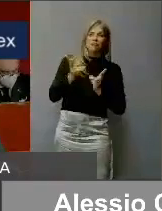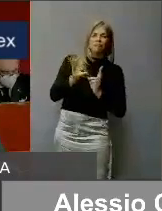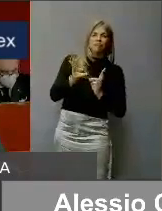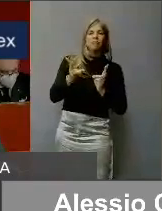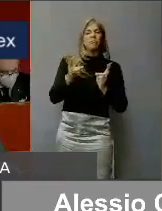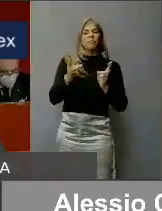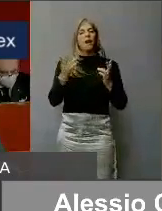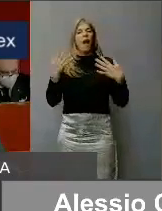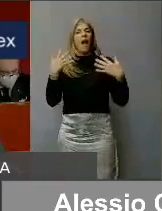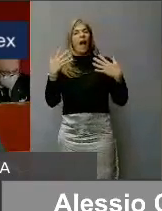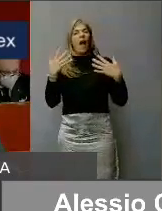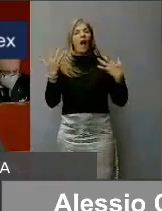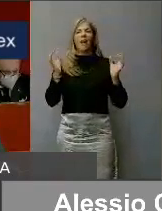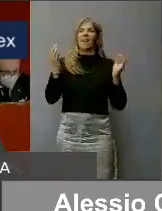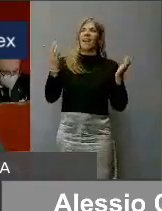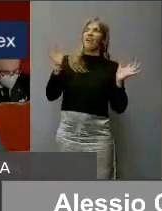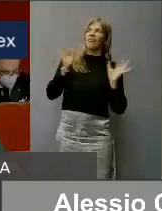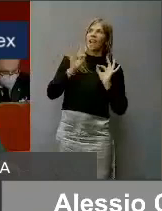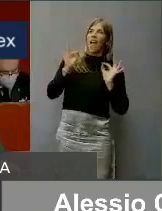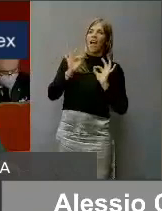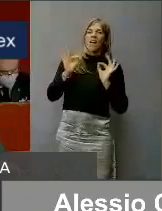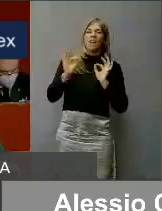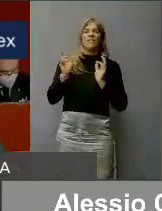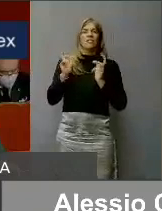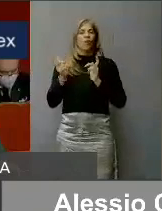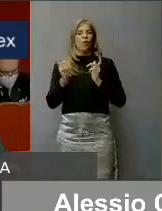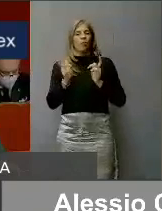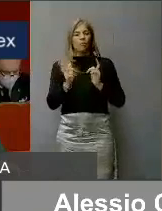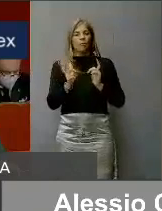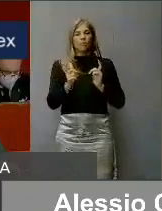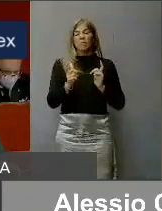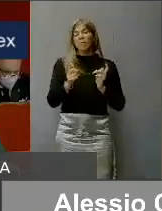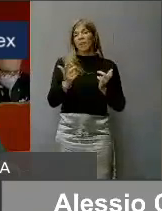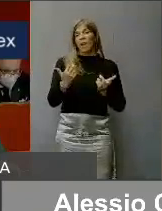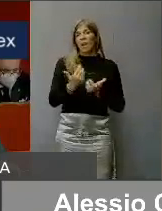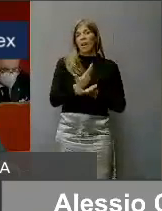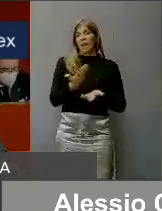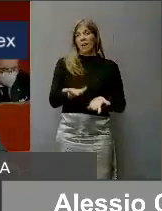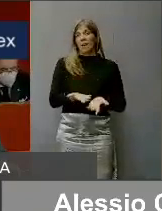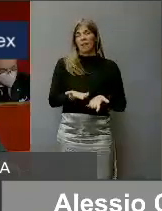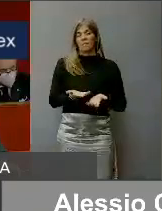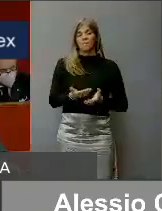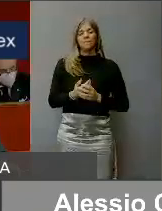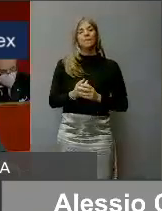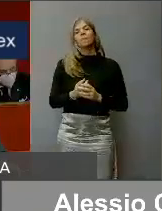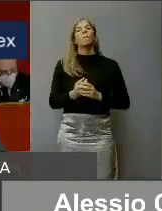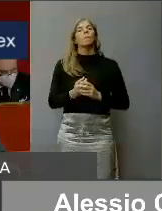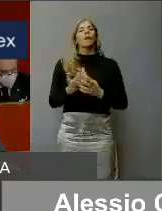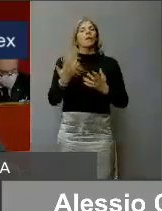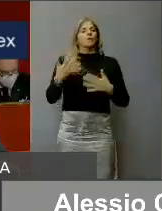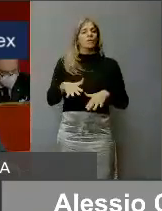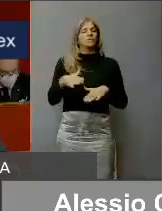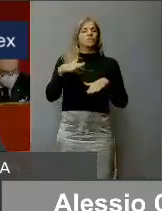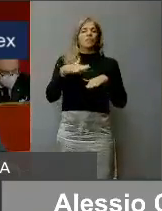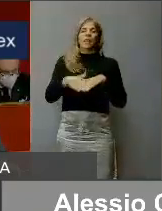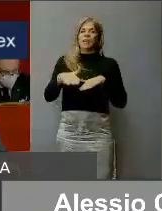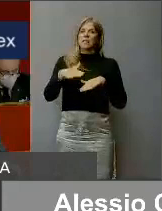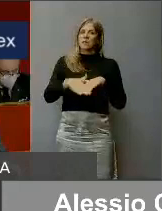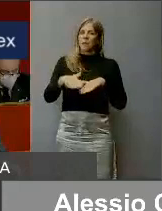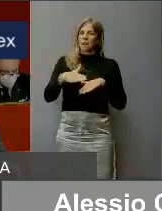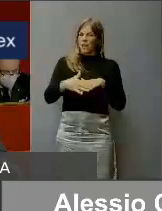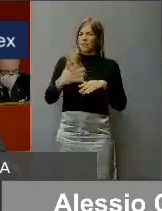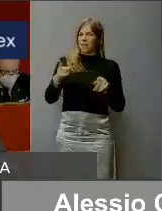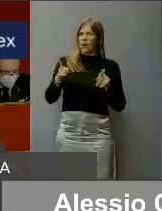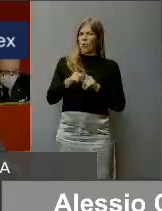l'area libera discutendo serenamente queste esperienze sono già state vissute in piazza melis a